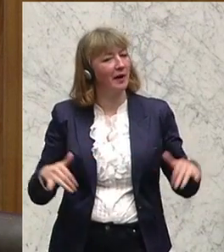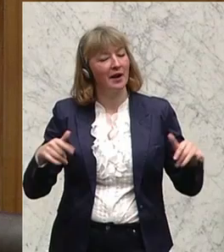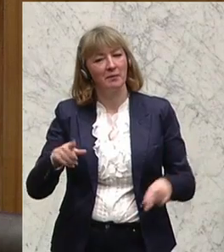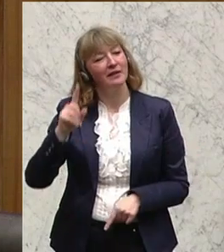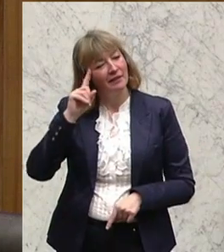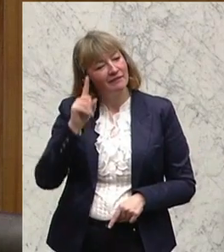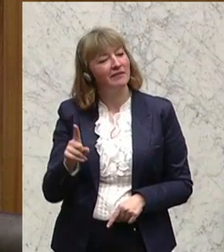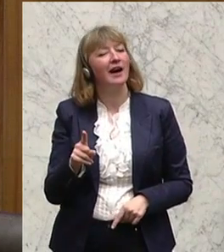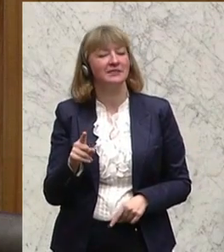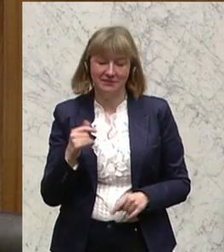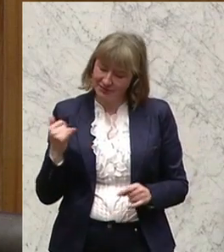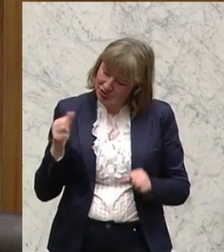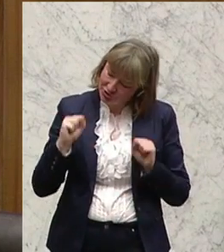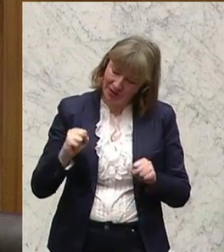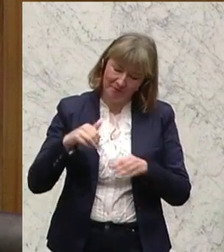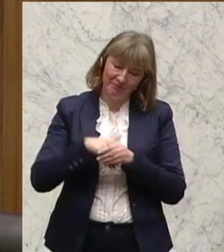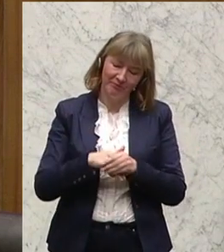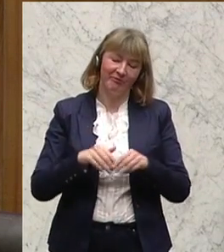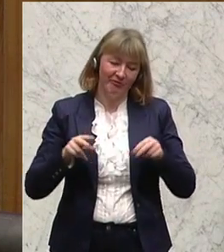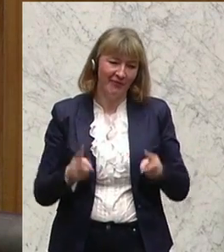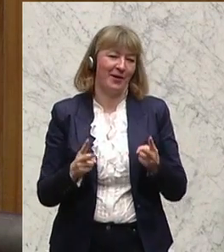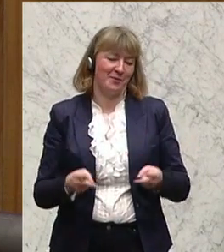weiß immer, warum. Dankeschön.